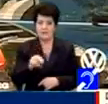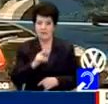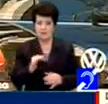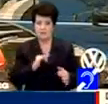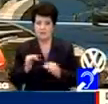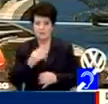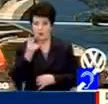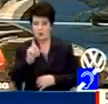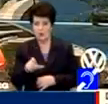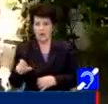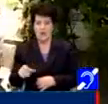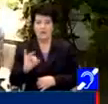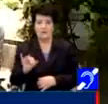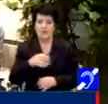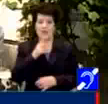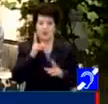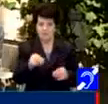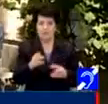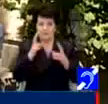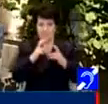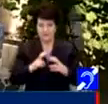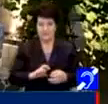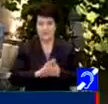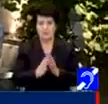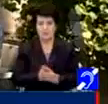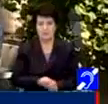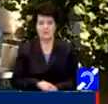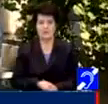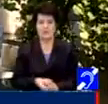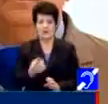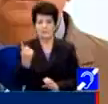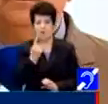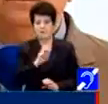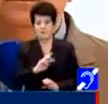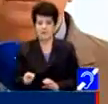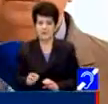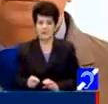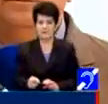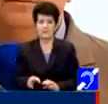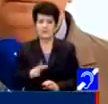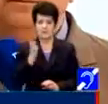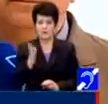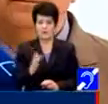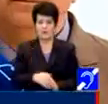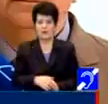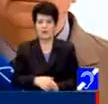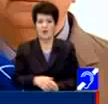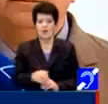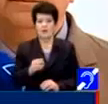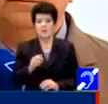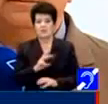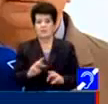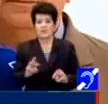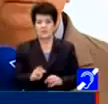de vorbă cu doi dintre ei și le-a promis că va clarifica situația. Doamna prim-ministru a chemat secretarul Ministerul Afacerilor